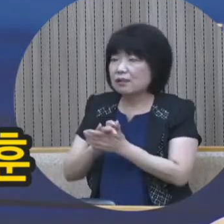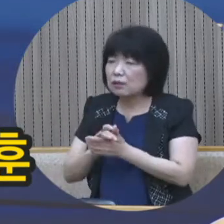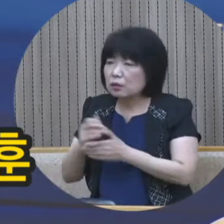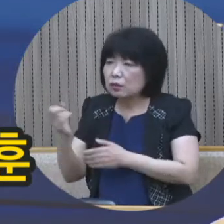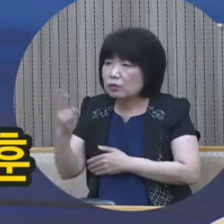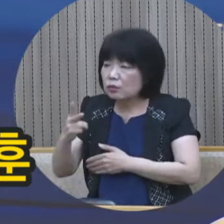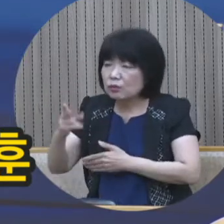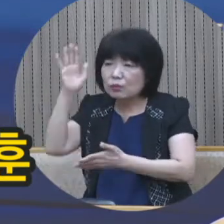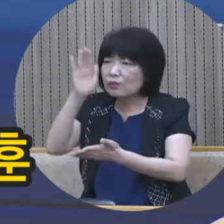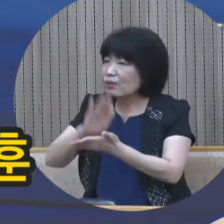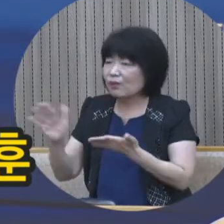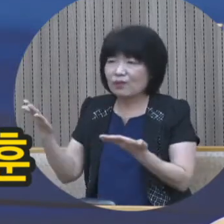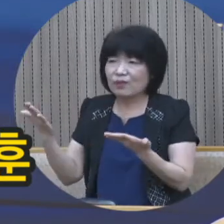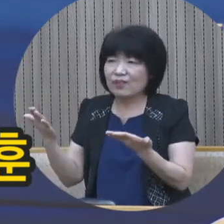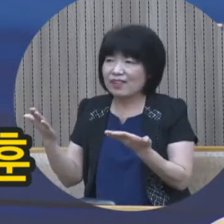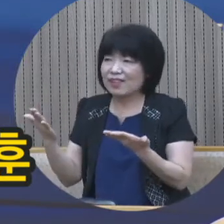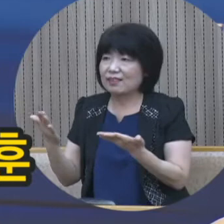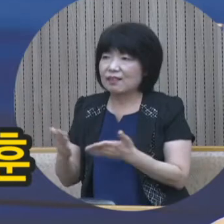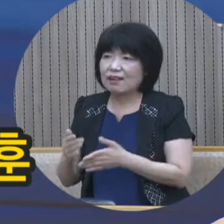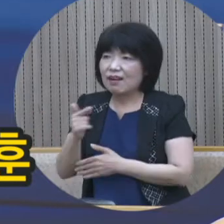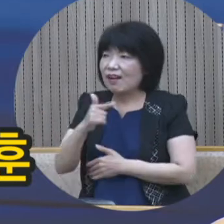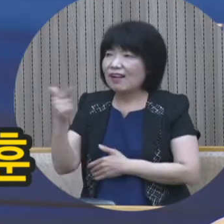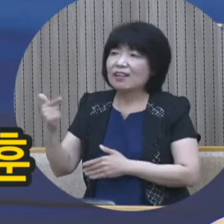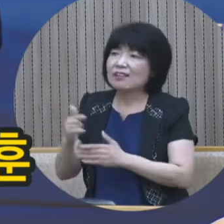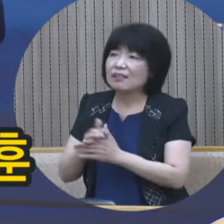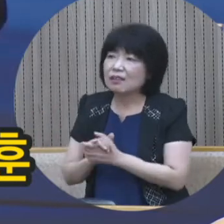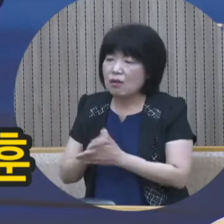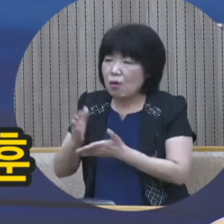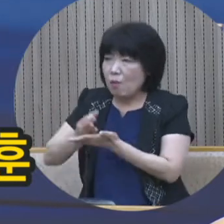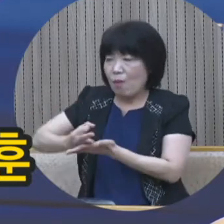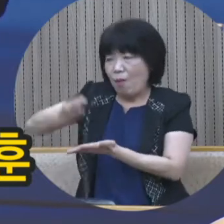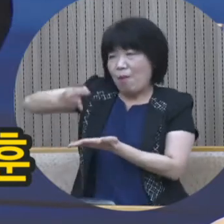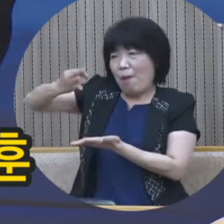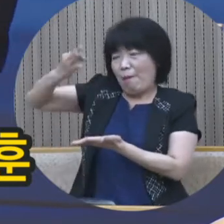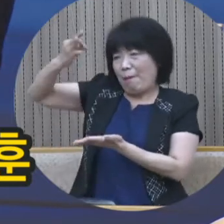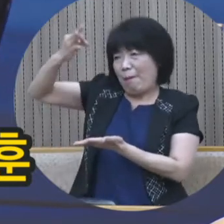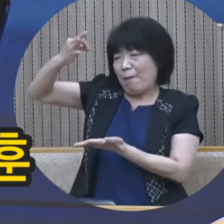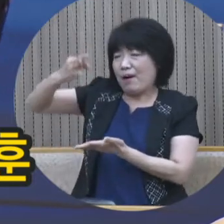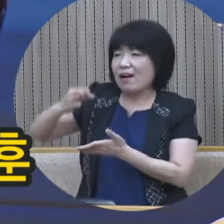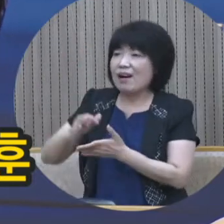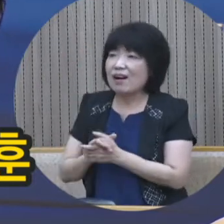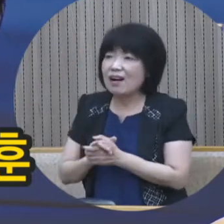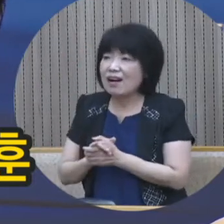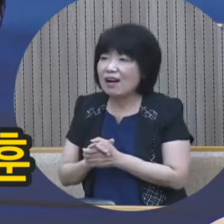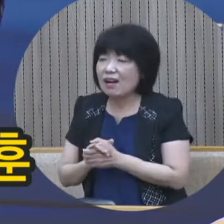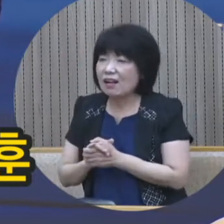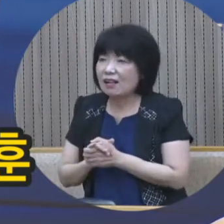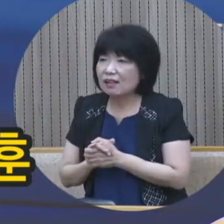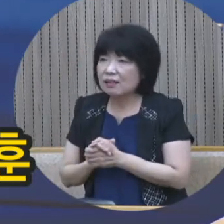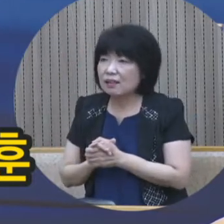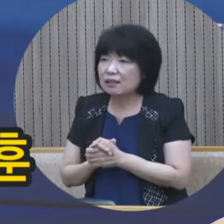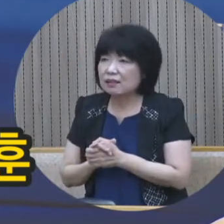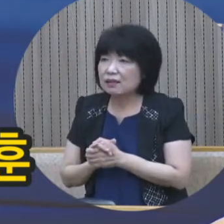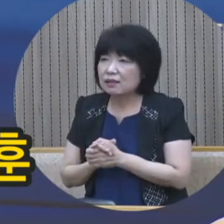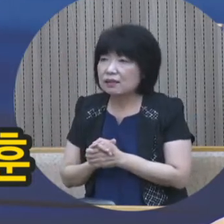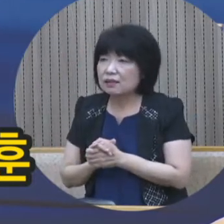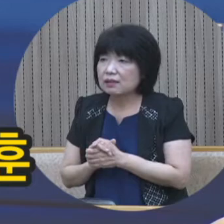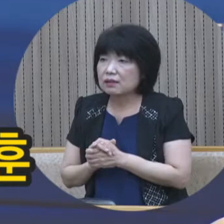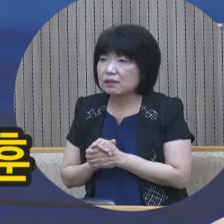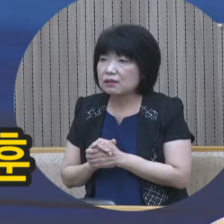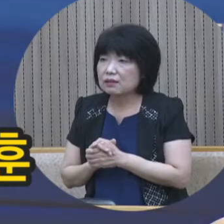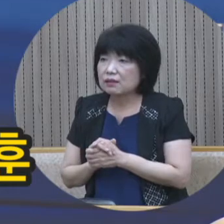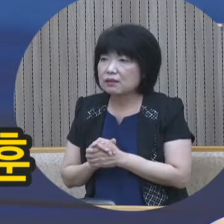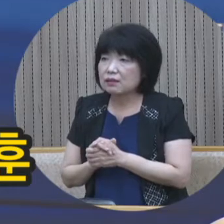그것마저도 없는 거예요. 아주 물가가 어마어마하게 높아져 버린 거예요. 심지어